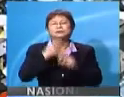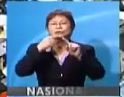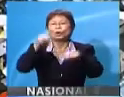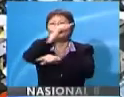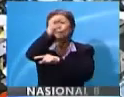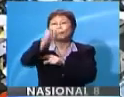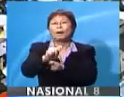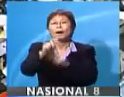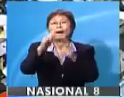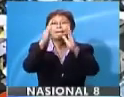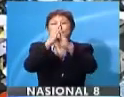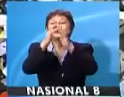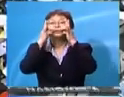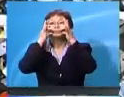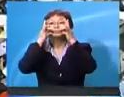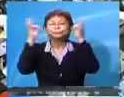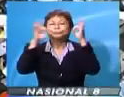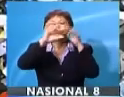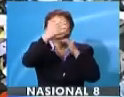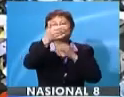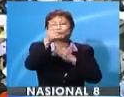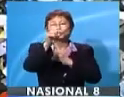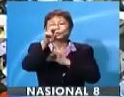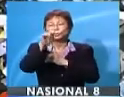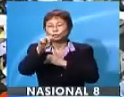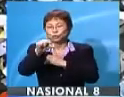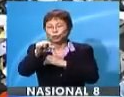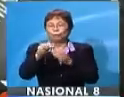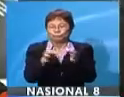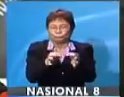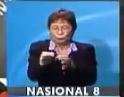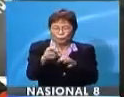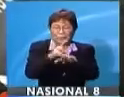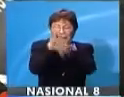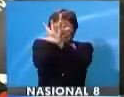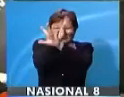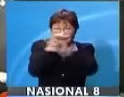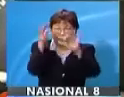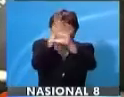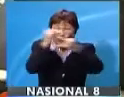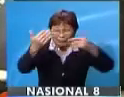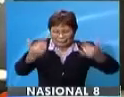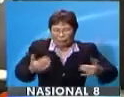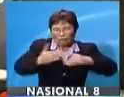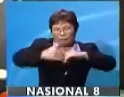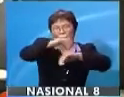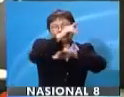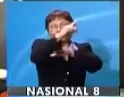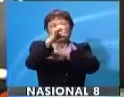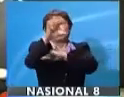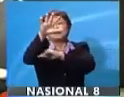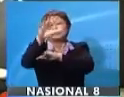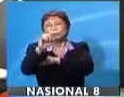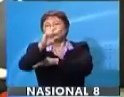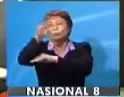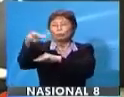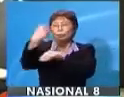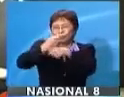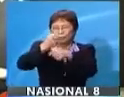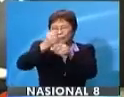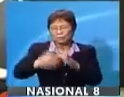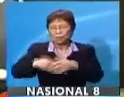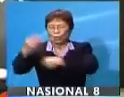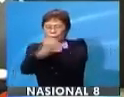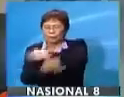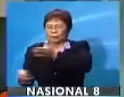pertanyaan Wakil Bandar Kuching Chong Chien Jin, beliau menjelaskan di Sarawak ketika ini mempunyai lebih 150,000 pekerja